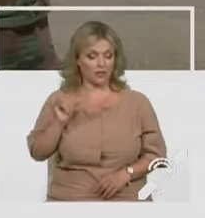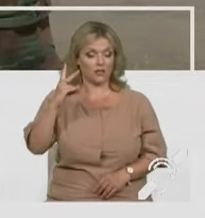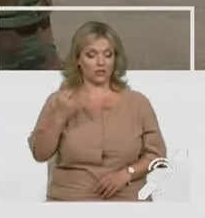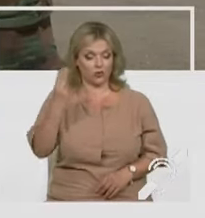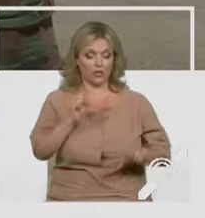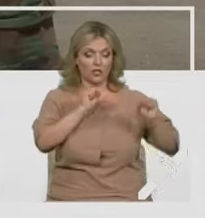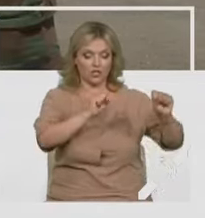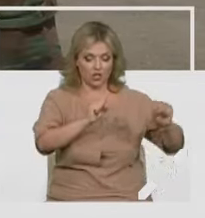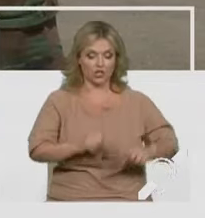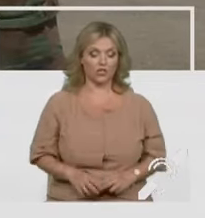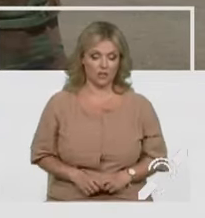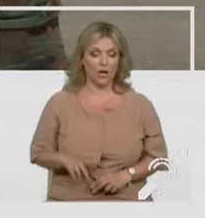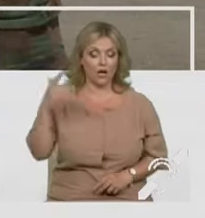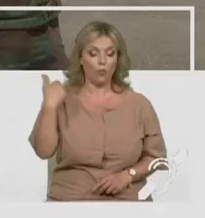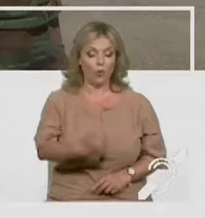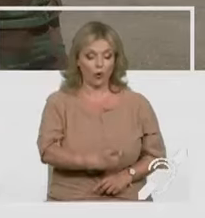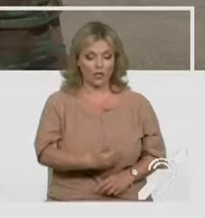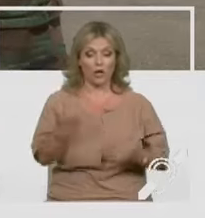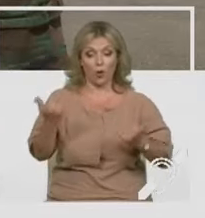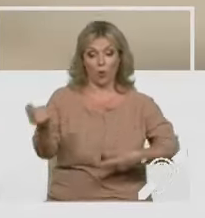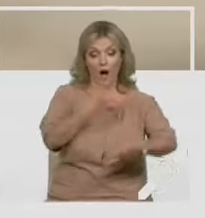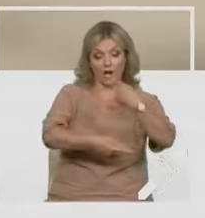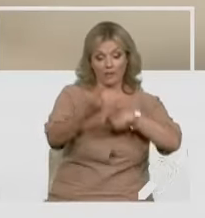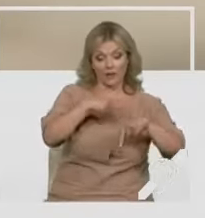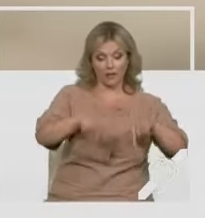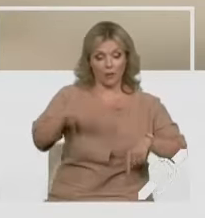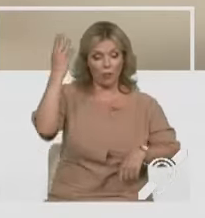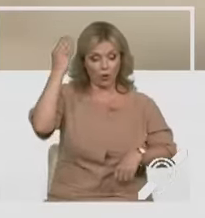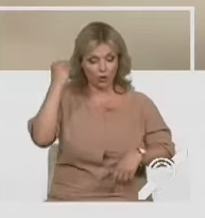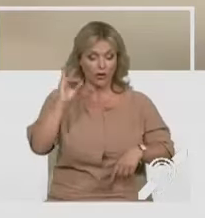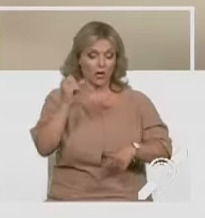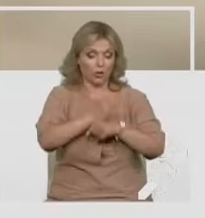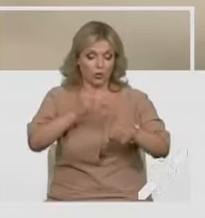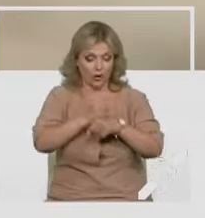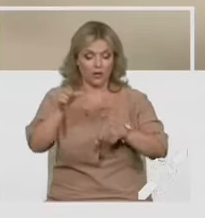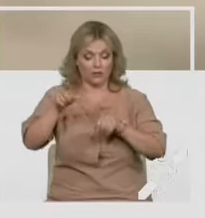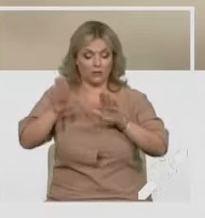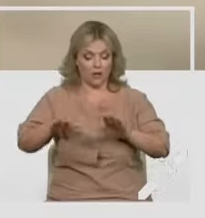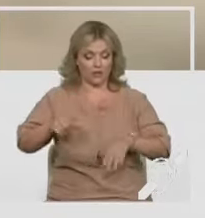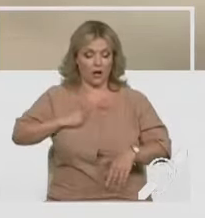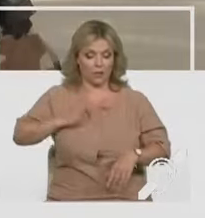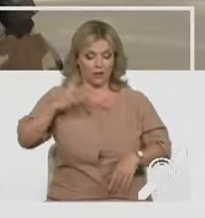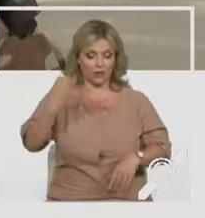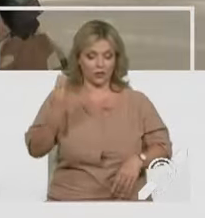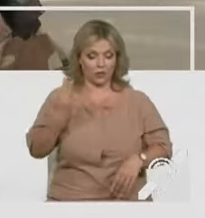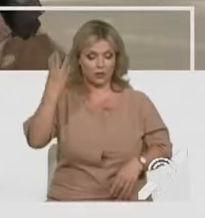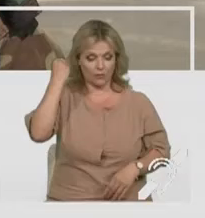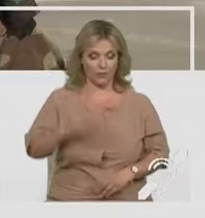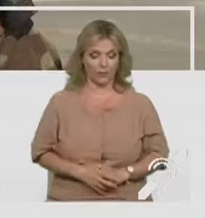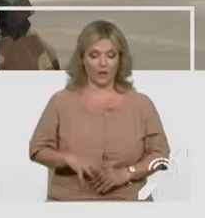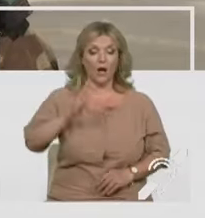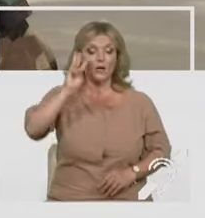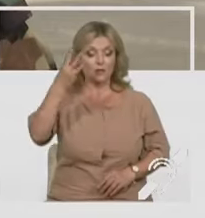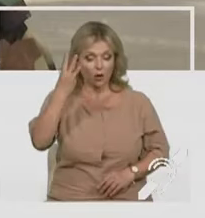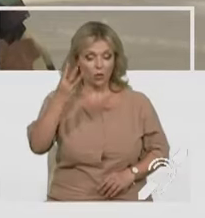de Apărare Carol I din București, iar acum a revenit în Republica Moldova și activează în cadrul Armatei Naționale. 3 ani în care